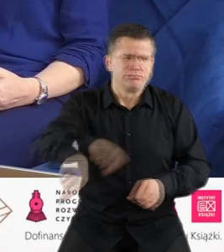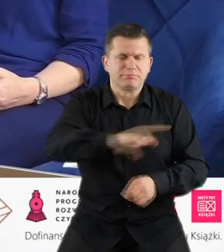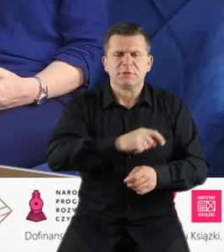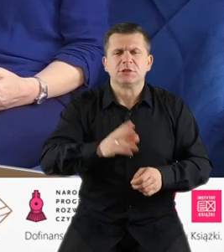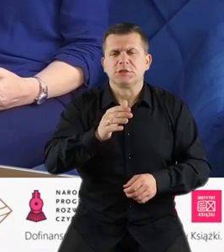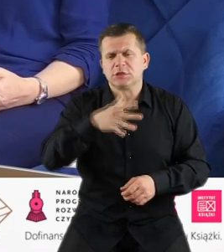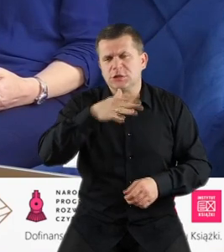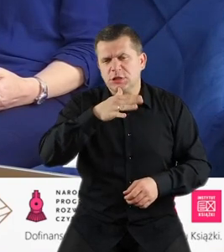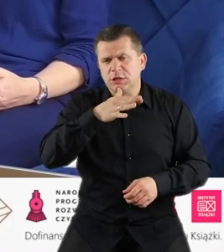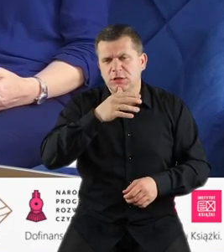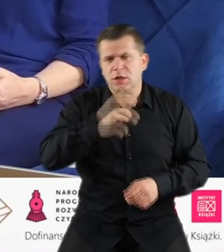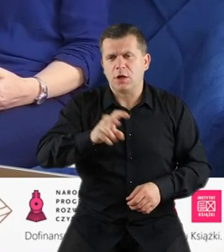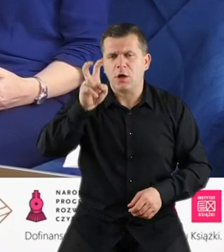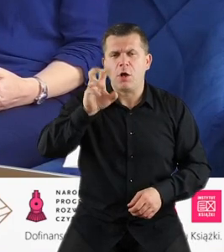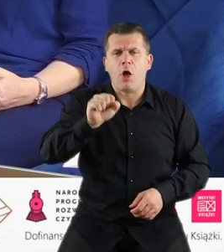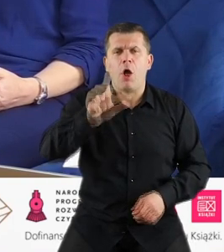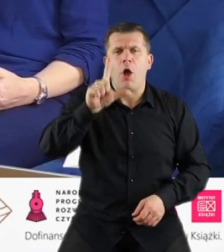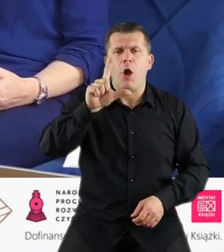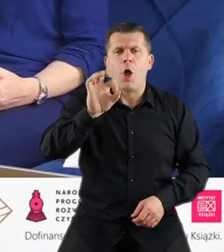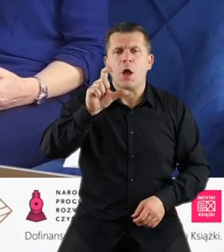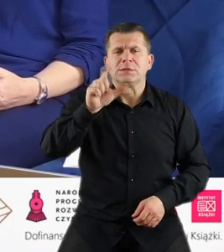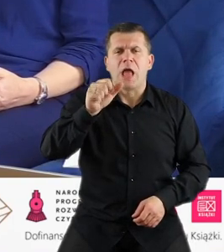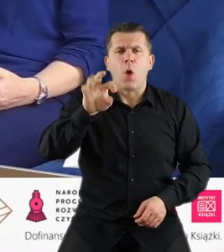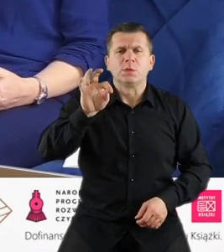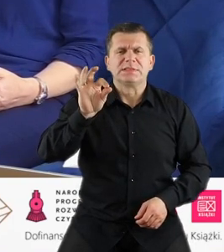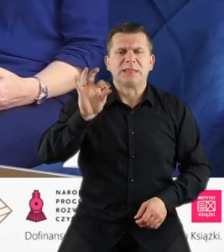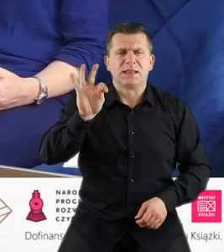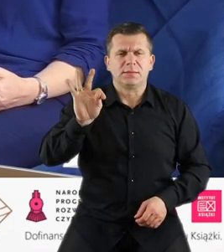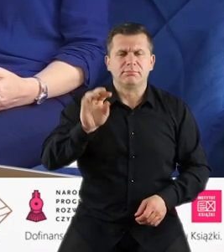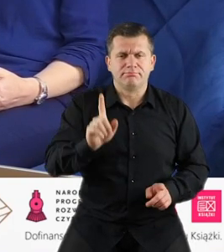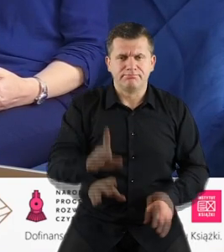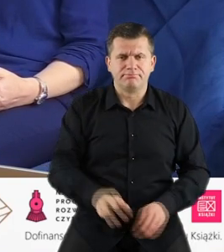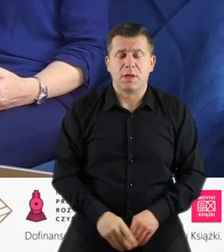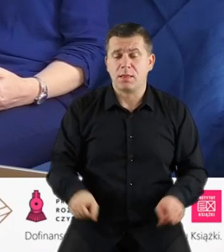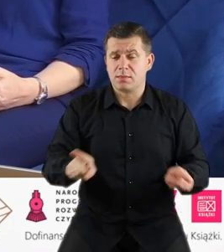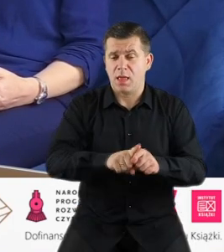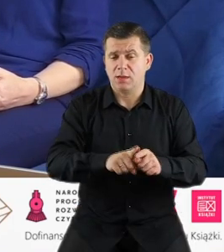mamy Holokaust, prawda? Też jest